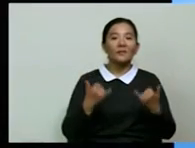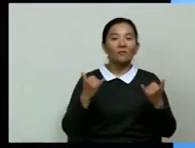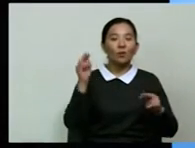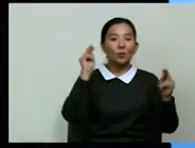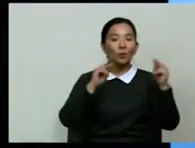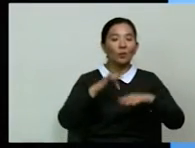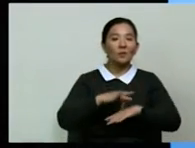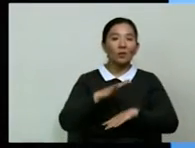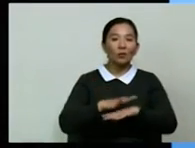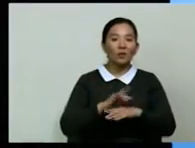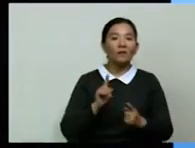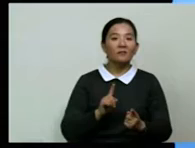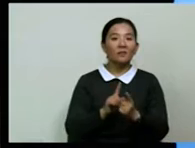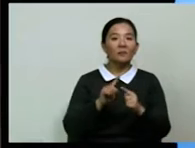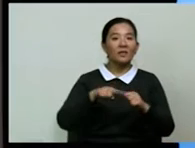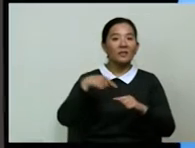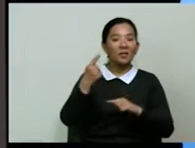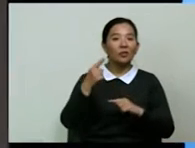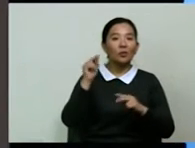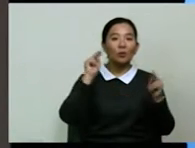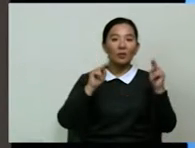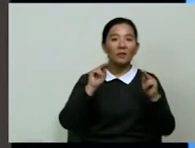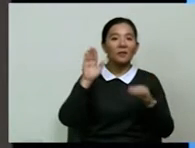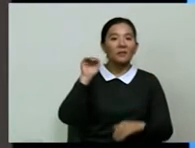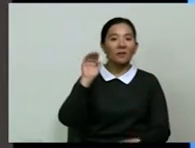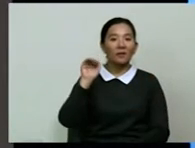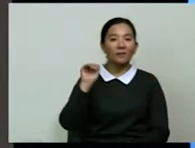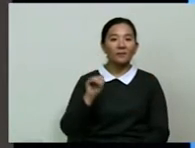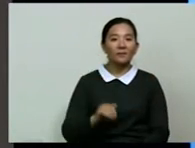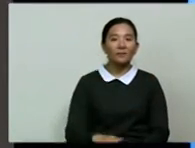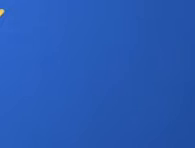сегодня урок закончен. Встретимся на следующем занятии. До свидания.